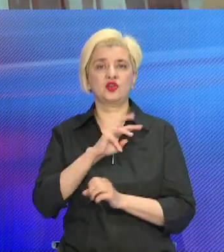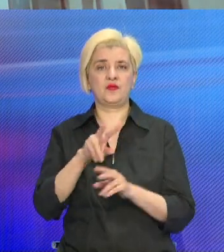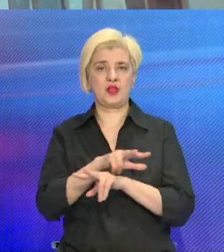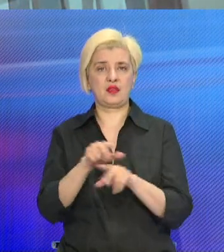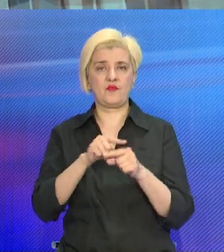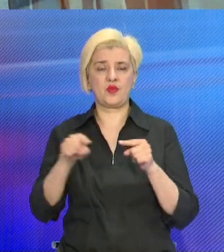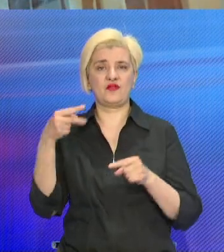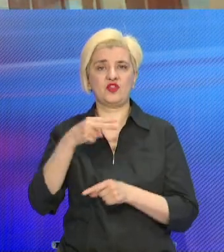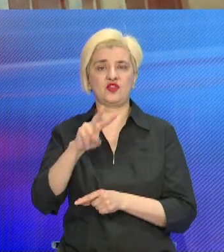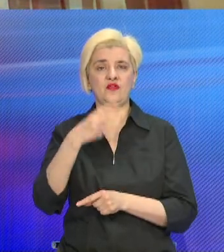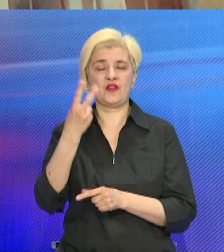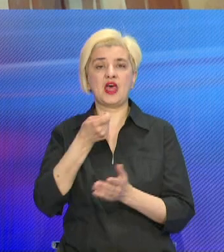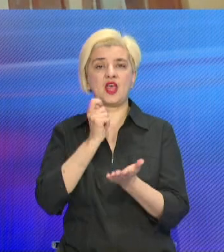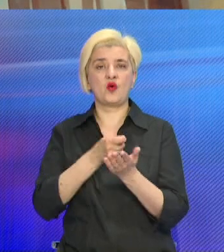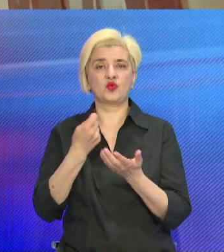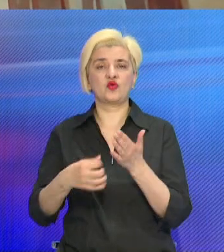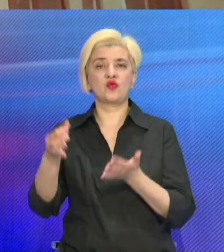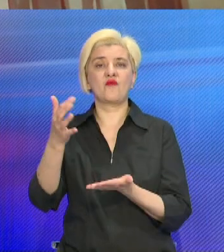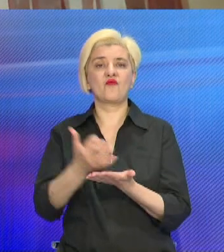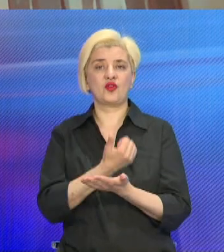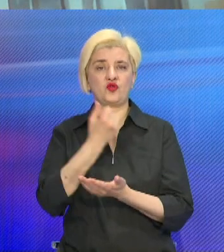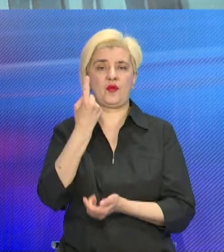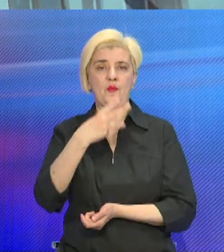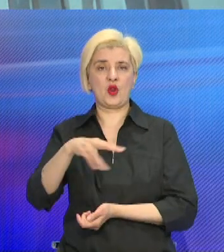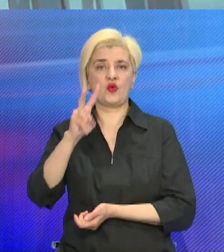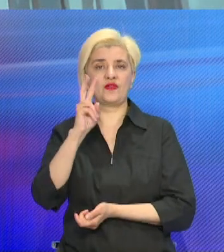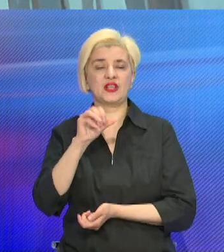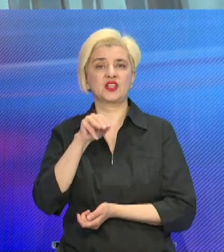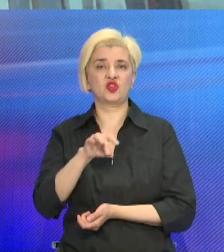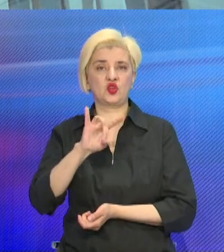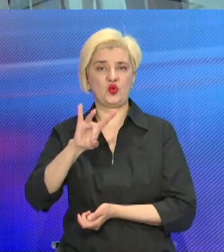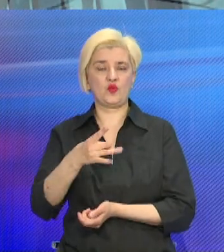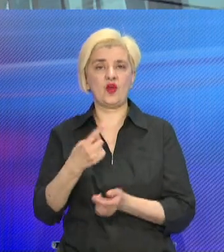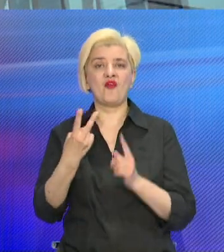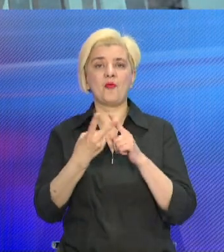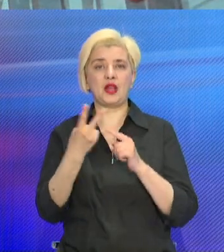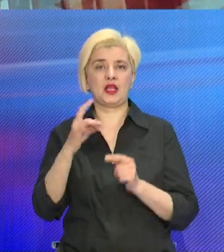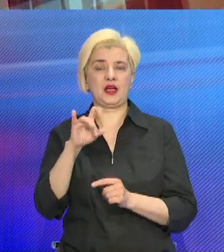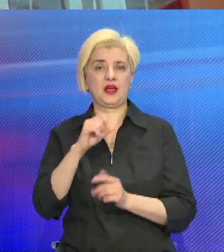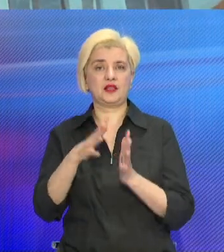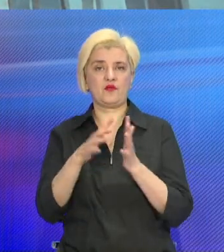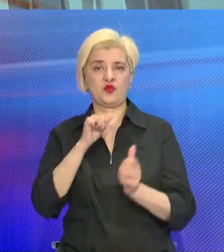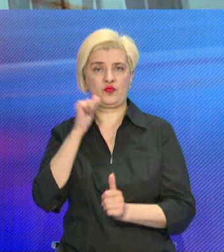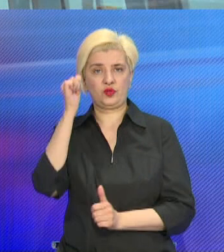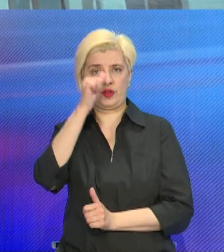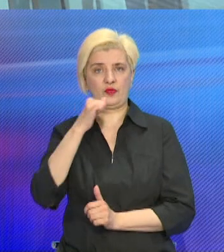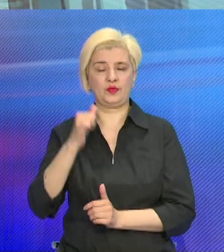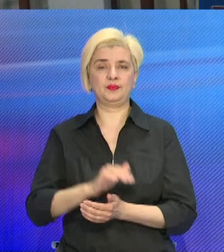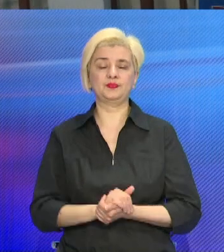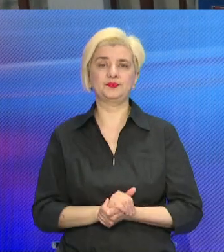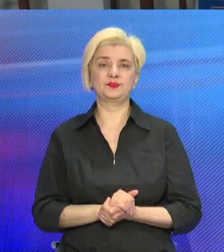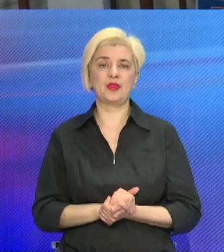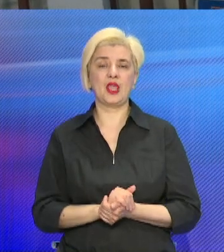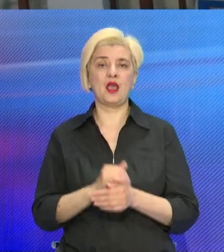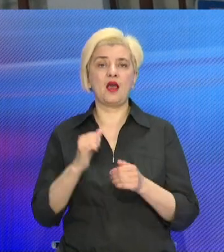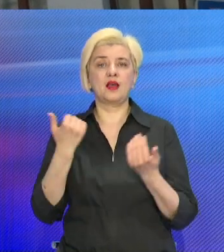2022-го. На аўкцыёнах выручана 1 200 000 рублёў, што ў 1,5 раза больш, чым летась. На дадзены момант